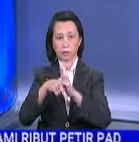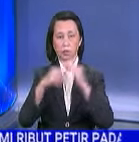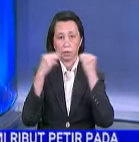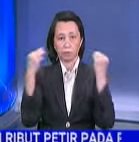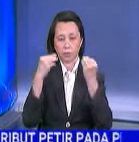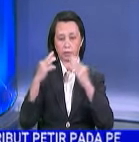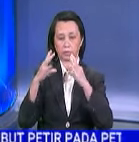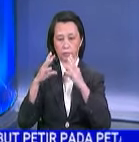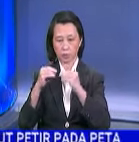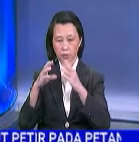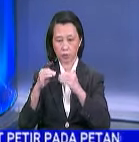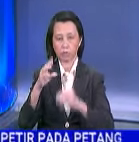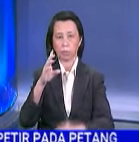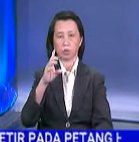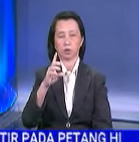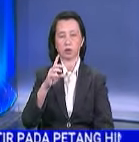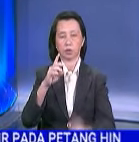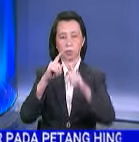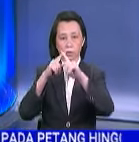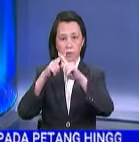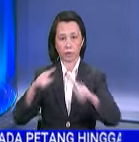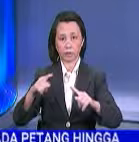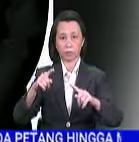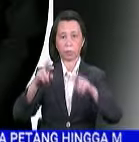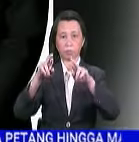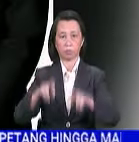Majlis Mesyuarat Dewan Rakyat.